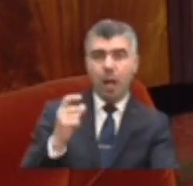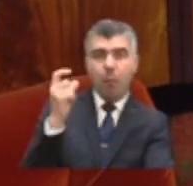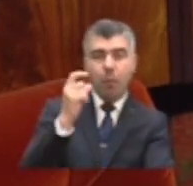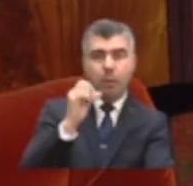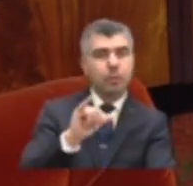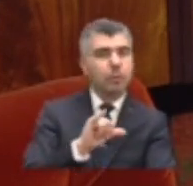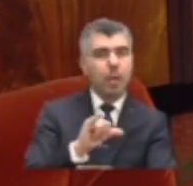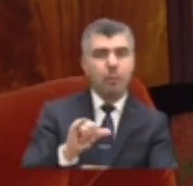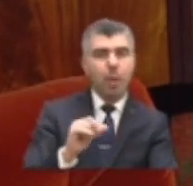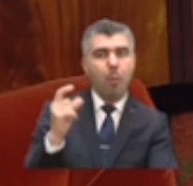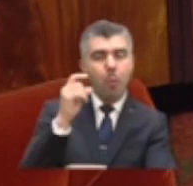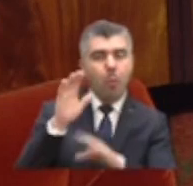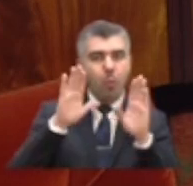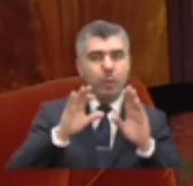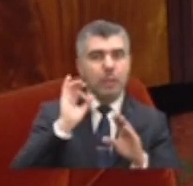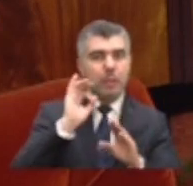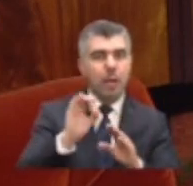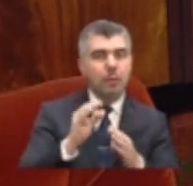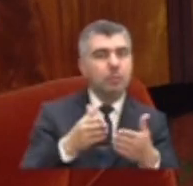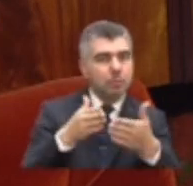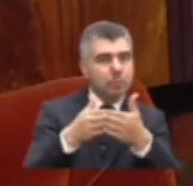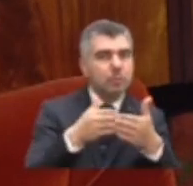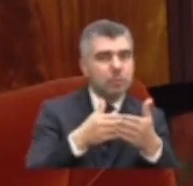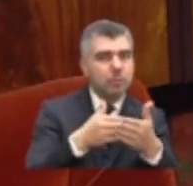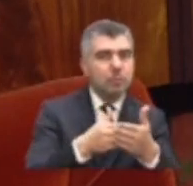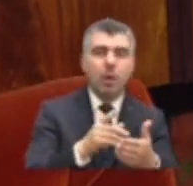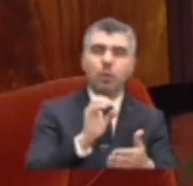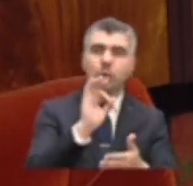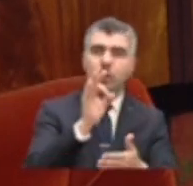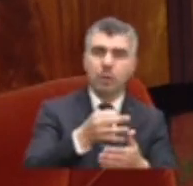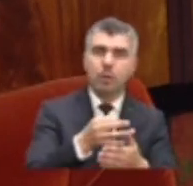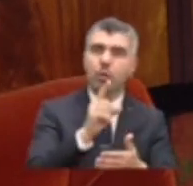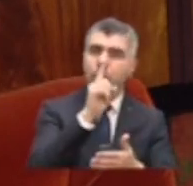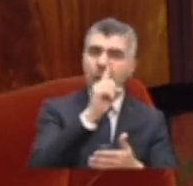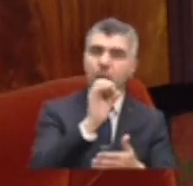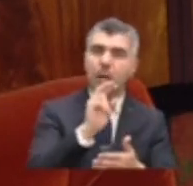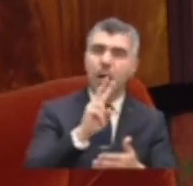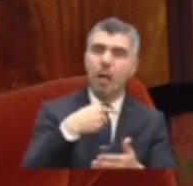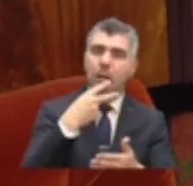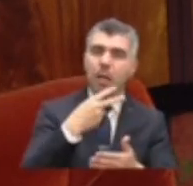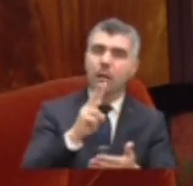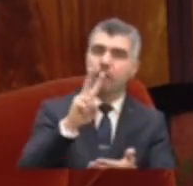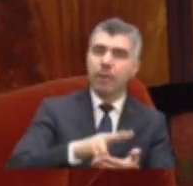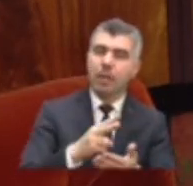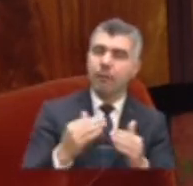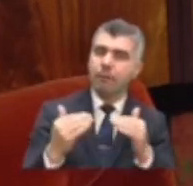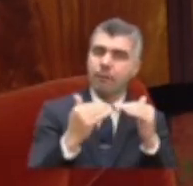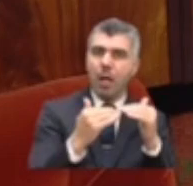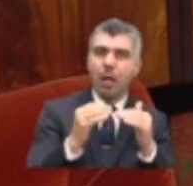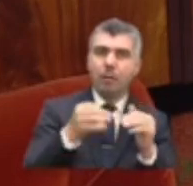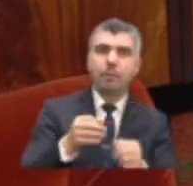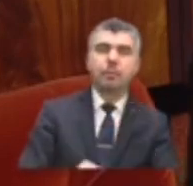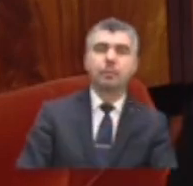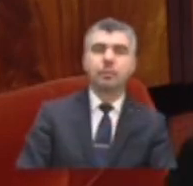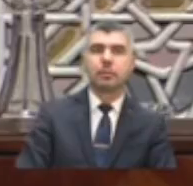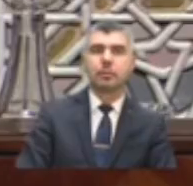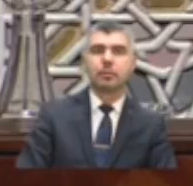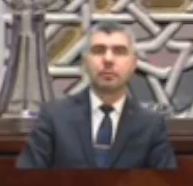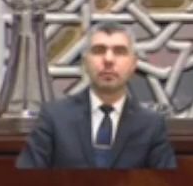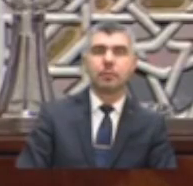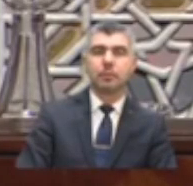الاخرى في المساجد راه حنا قلت لك تحديات كنحاولوا نتغلبوا عليها، وكلامك صحيح متفقين. شكرا.